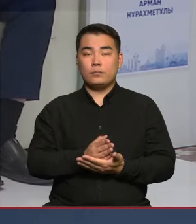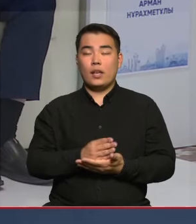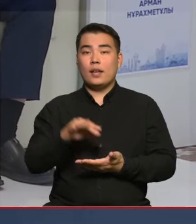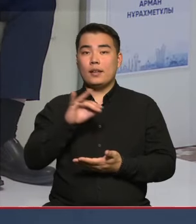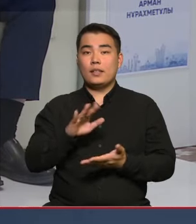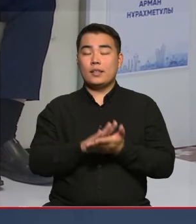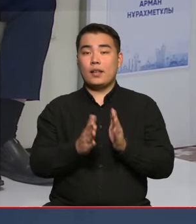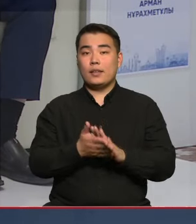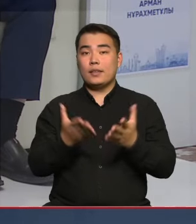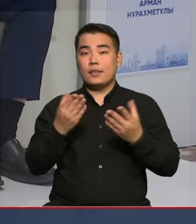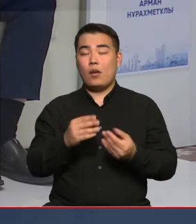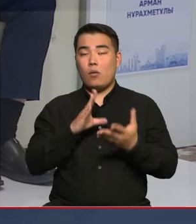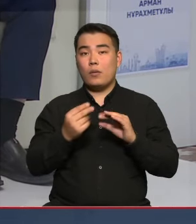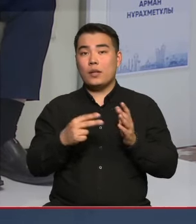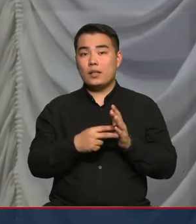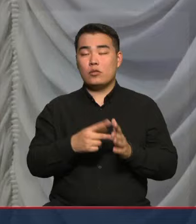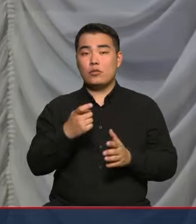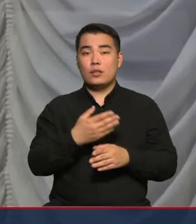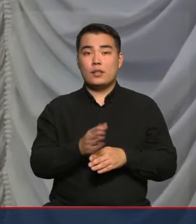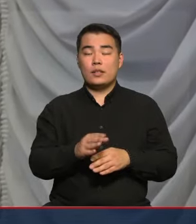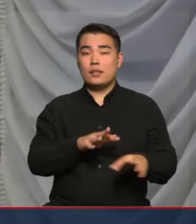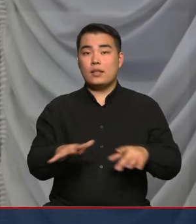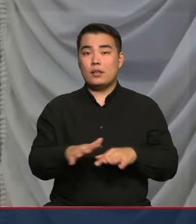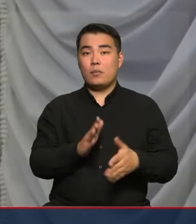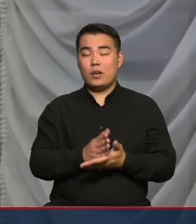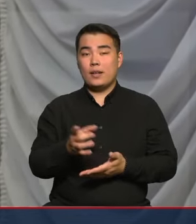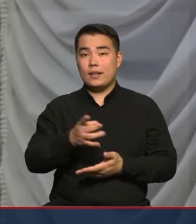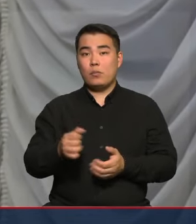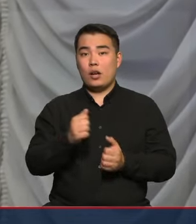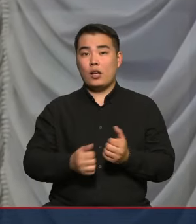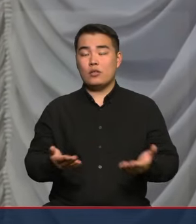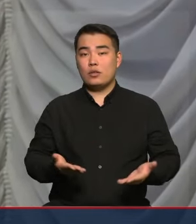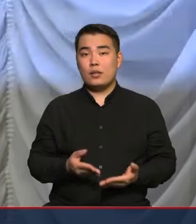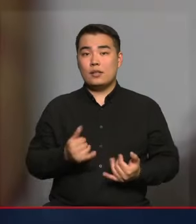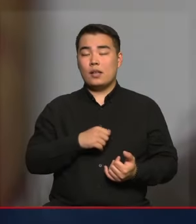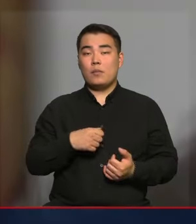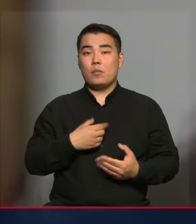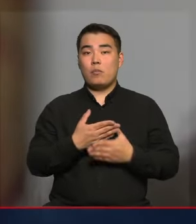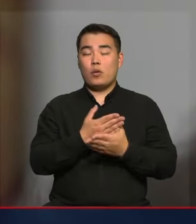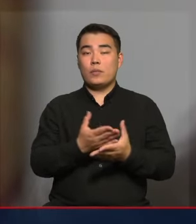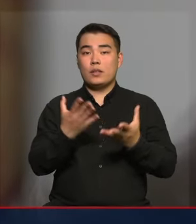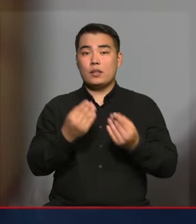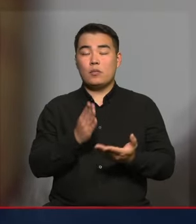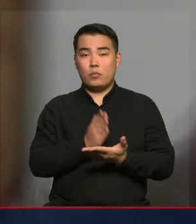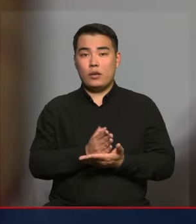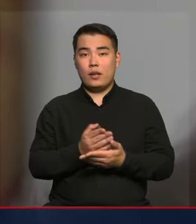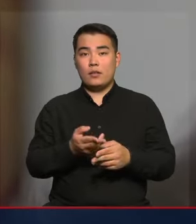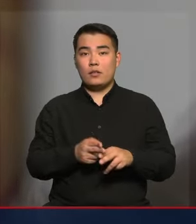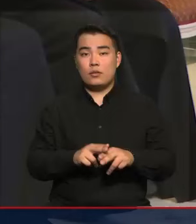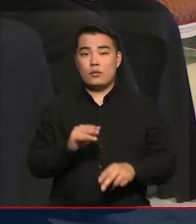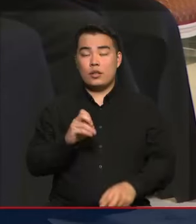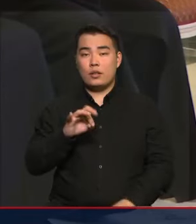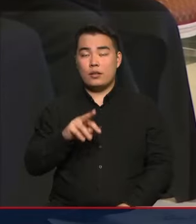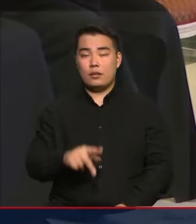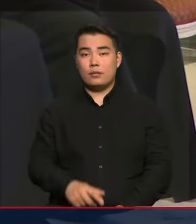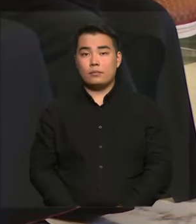Рухани келісім күніне орай жалпы саны 100-ден астам іс-шара өтеді. Республиканың әр өңірінде қайырымдылық акцияларын ұйымдастыру да жоспарланған. Жанель Өтеулі,